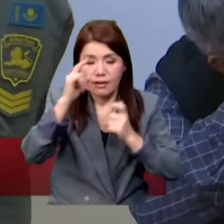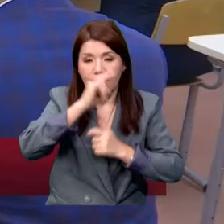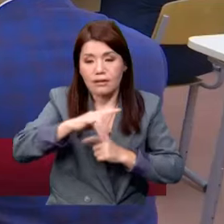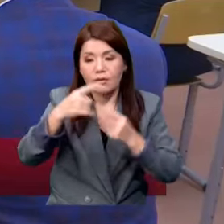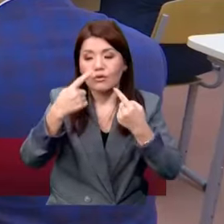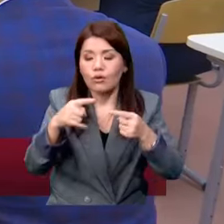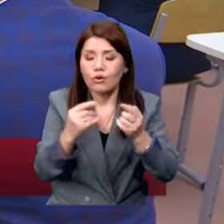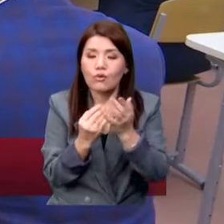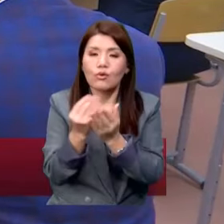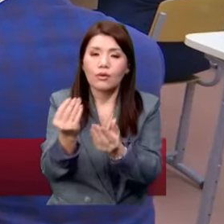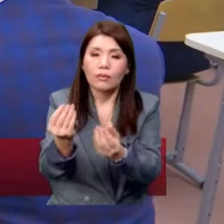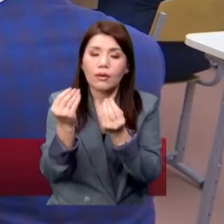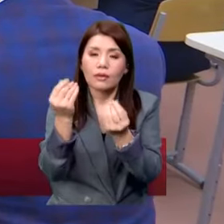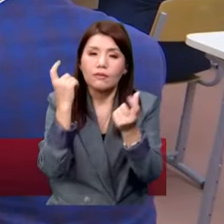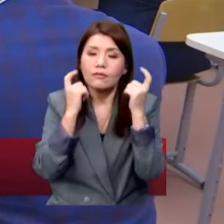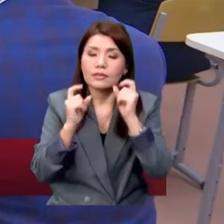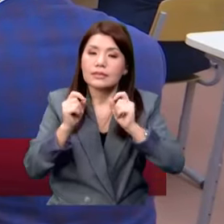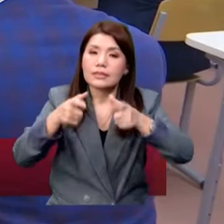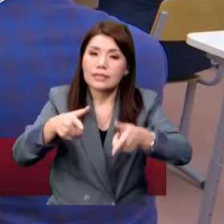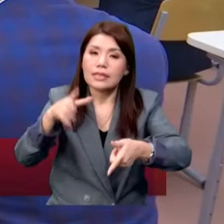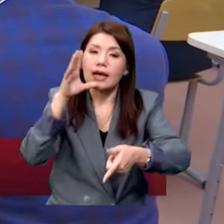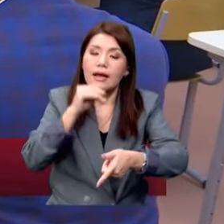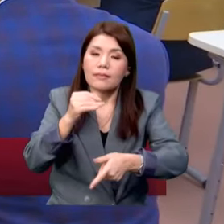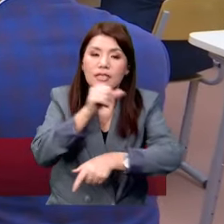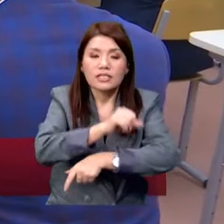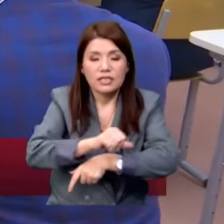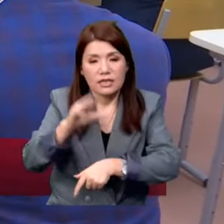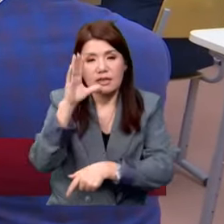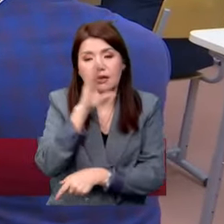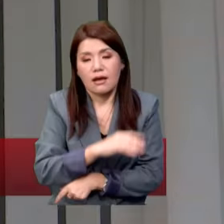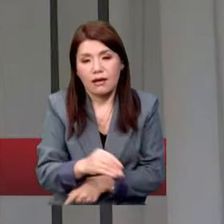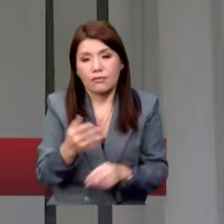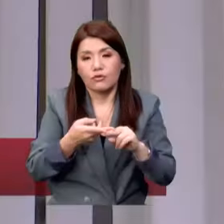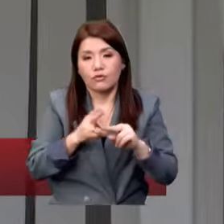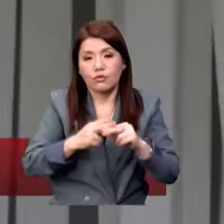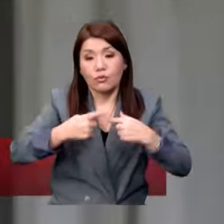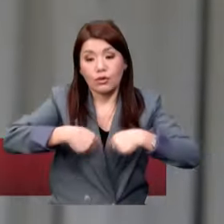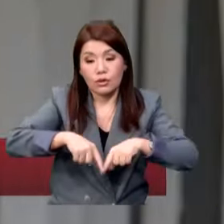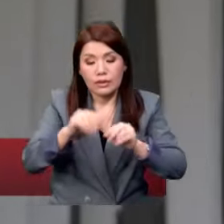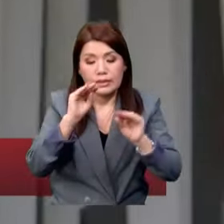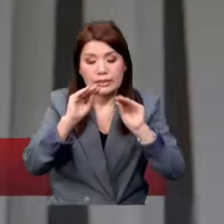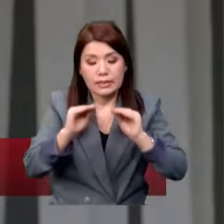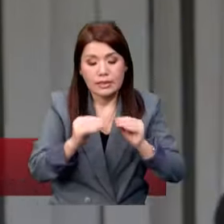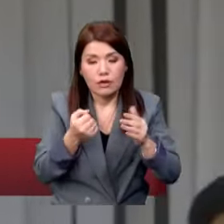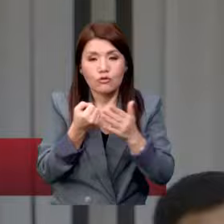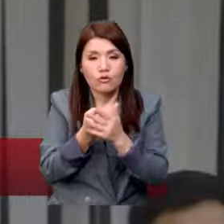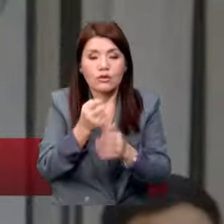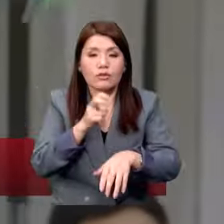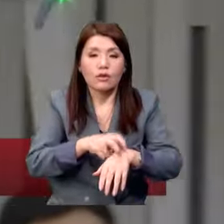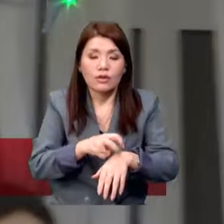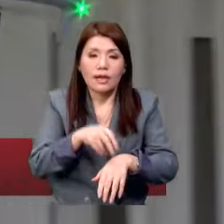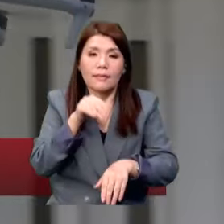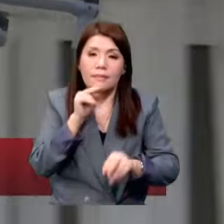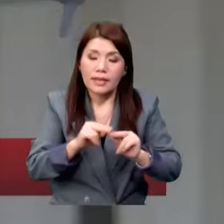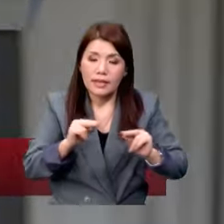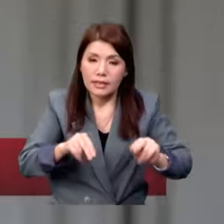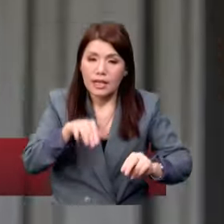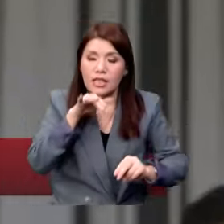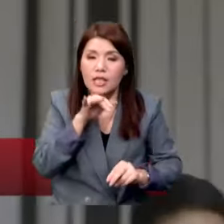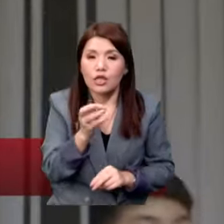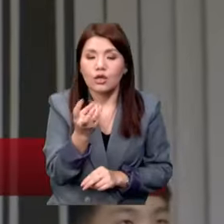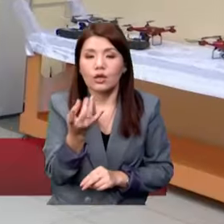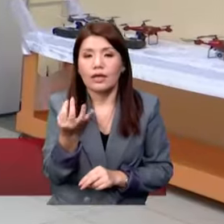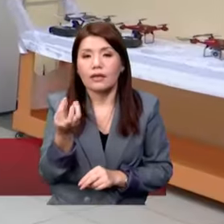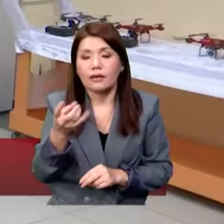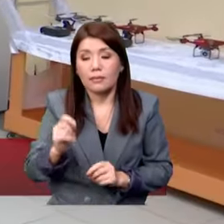другие рейтинговые вузы, в том числе и зарубежные. К слову, учебное заведение было создано доктором педагогических наук Динарой